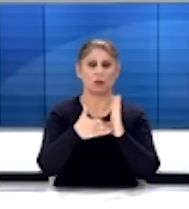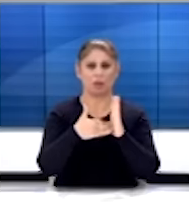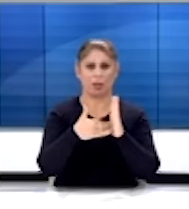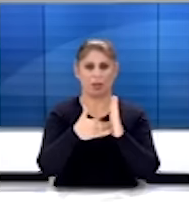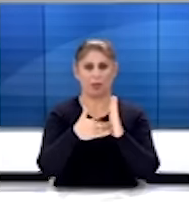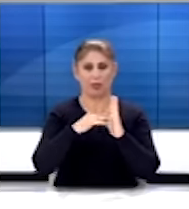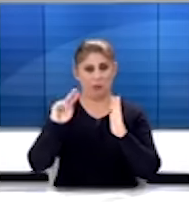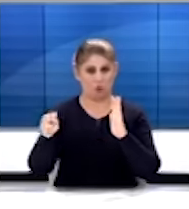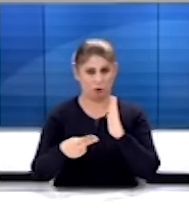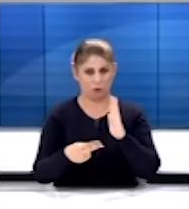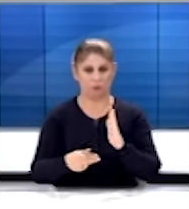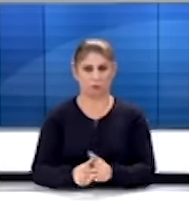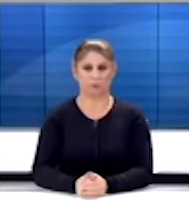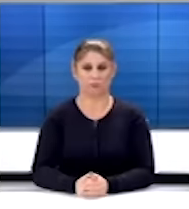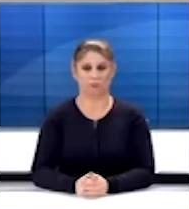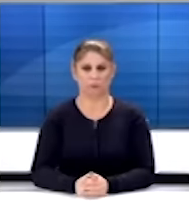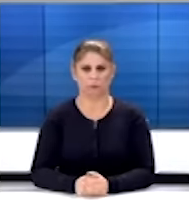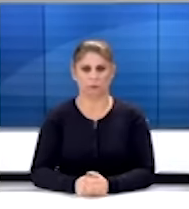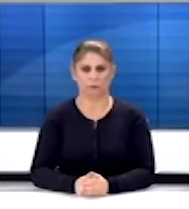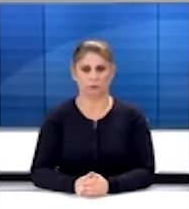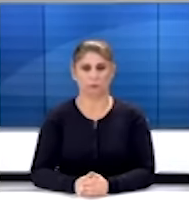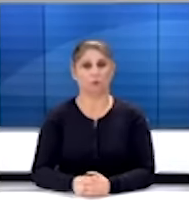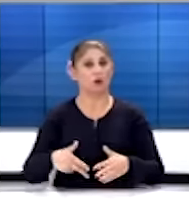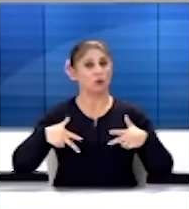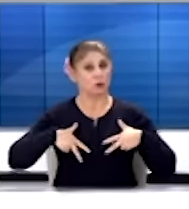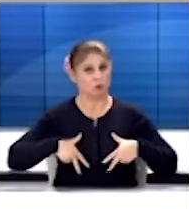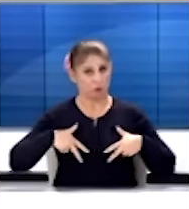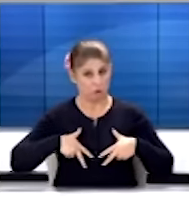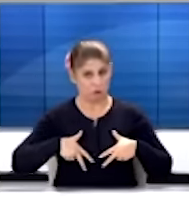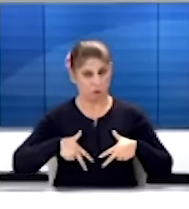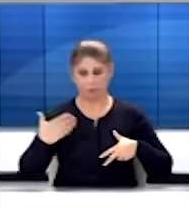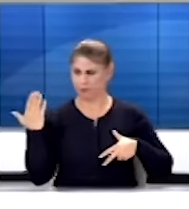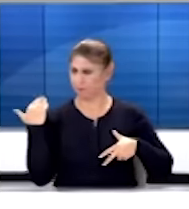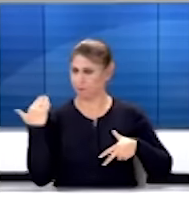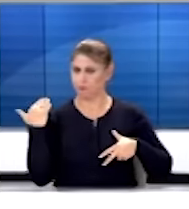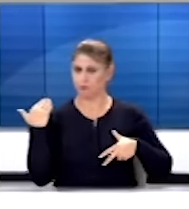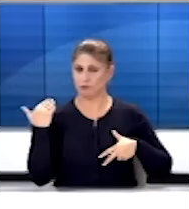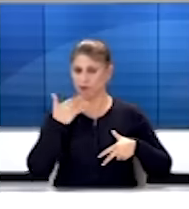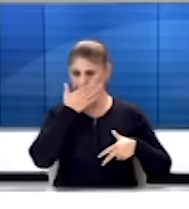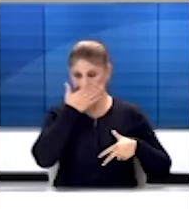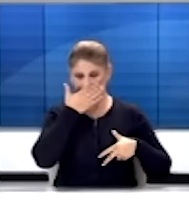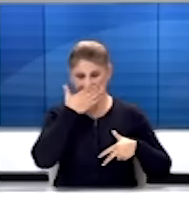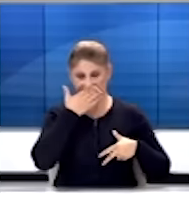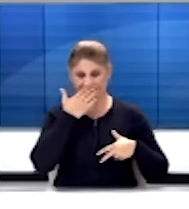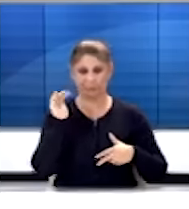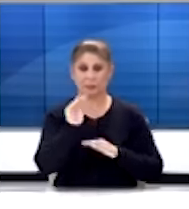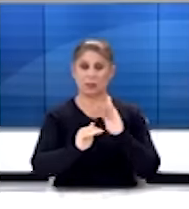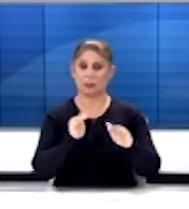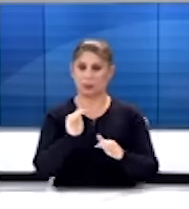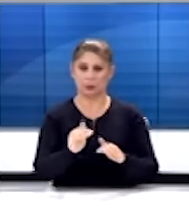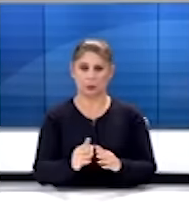600.000 ευρώ. Τους οποίους το Υπουργείο του, μάλιστα πρόσφατα, σε σχετική